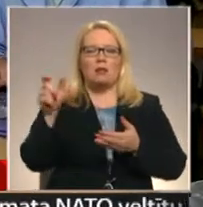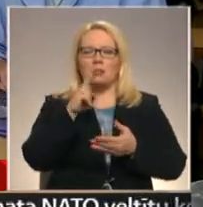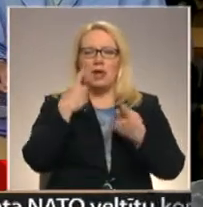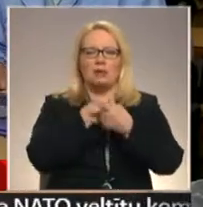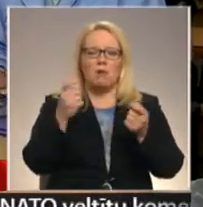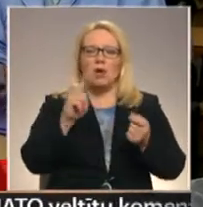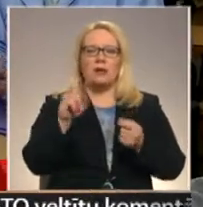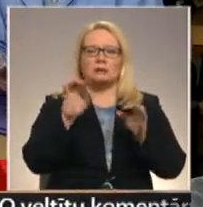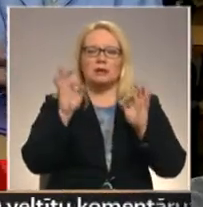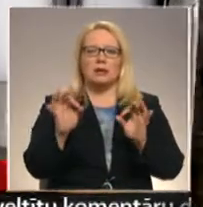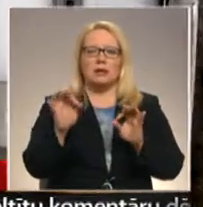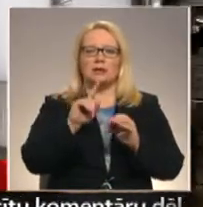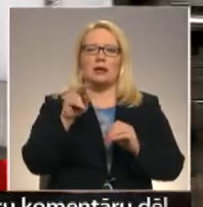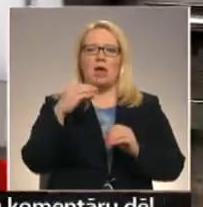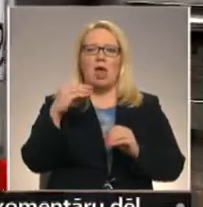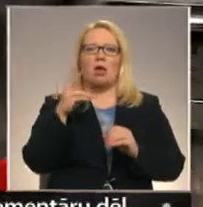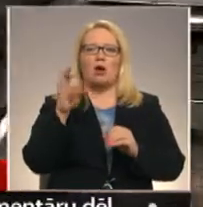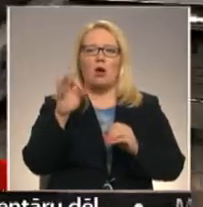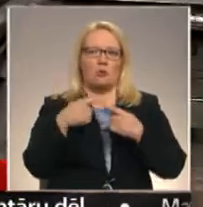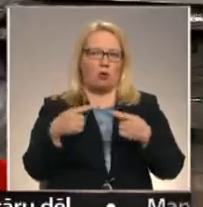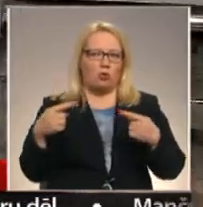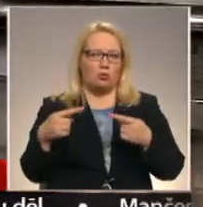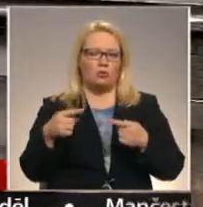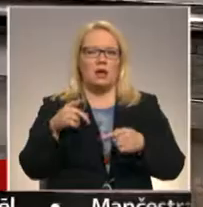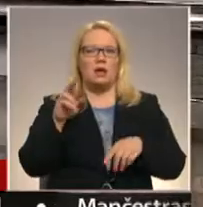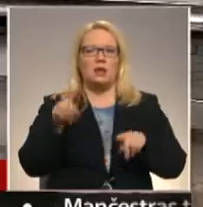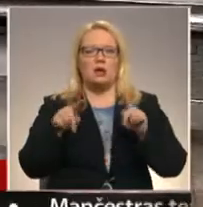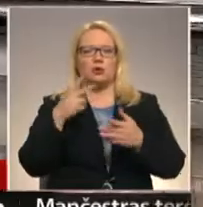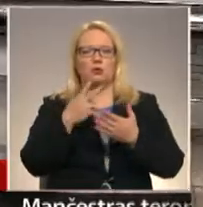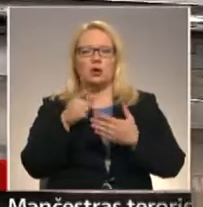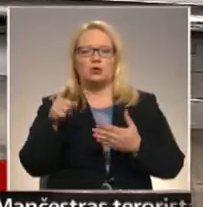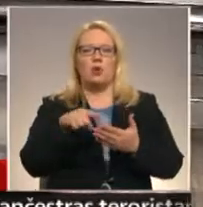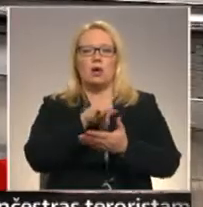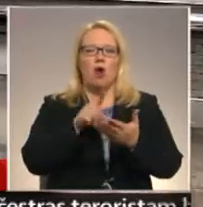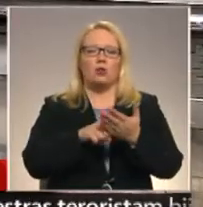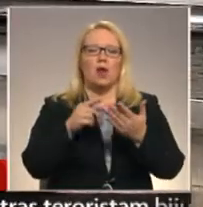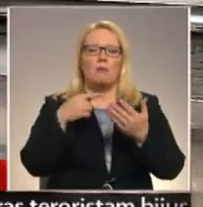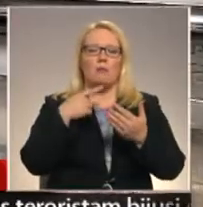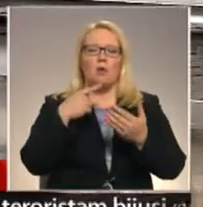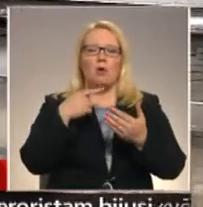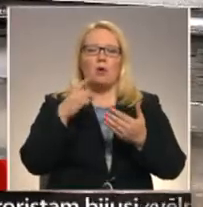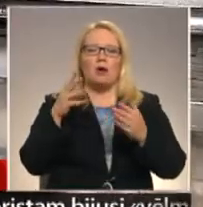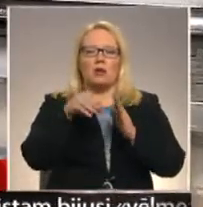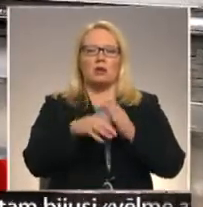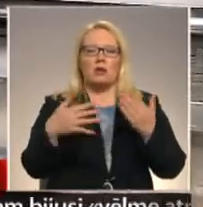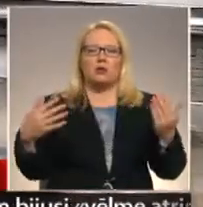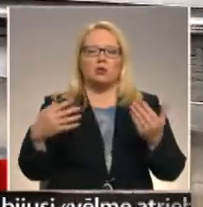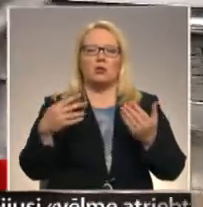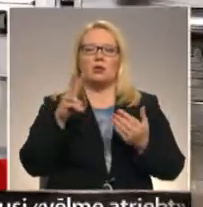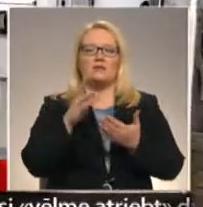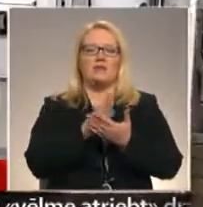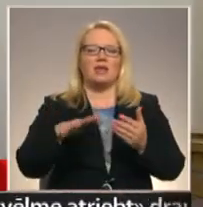par to, kas tad īsti ir ekoprodukts. Vāram uzskata, ka šo jautājumu varētu risināt iekļaujot dažādos vīdes